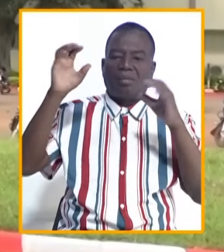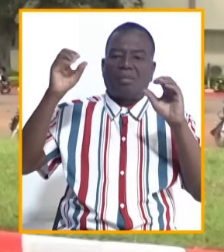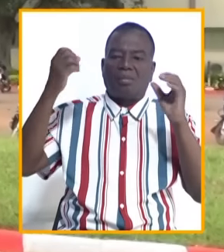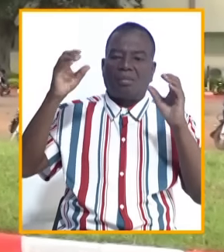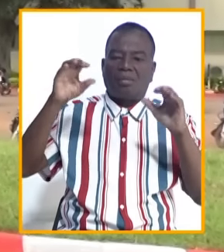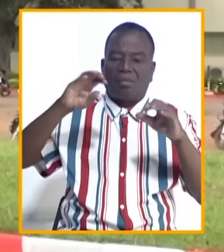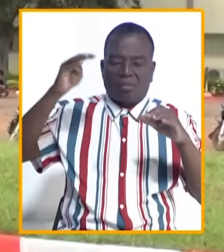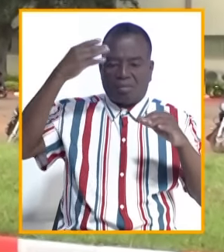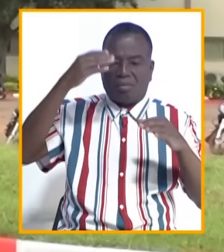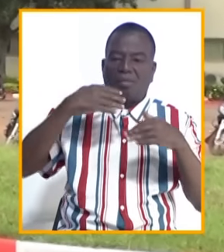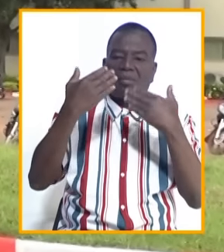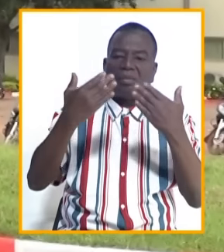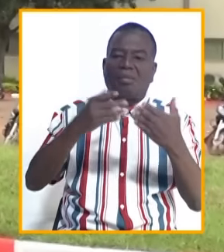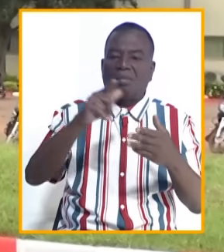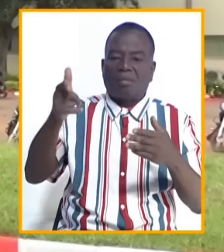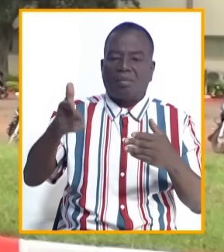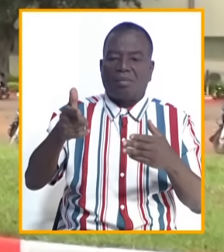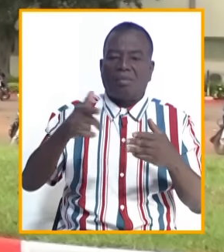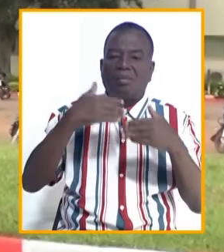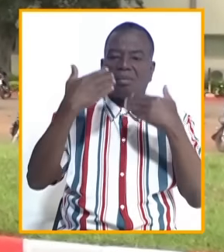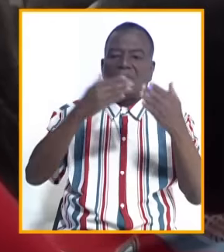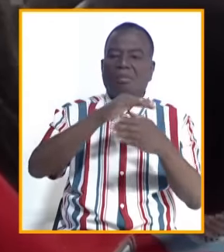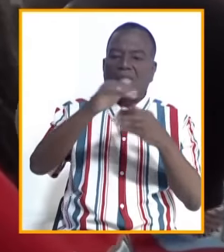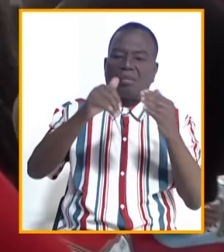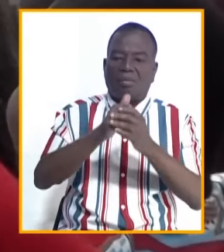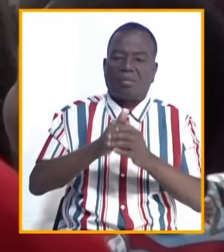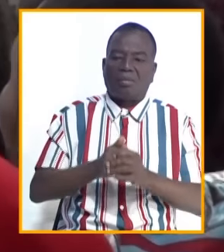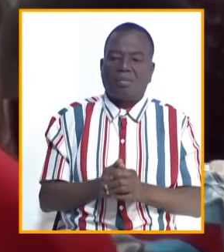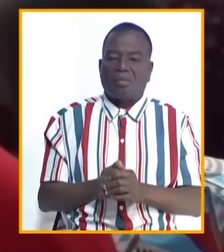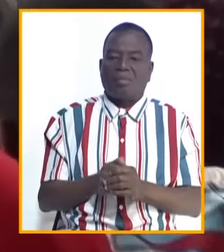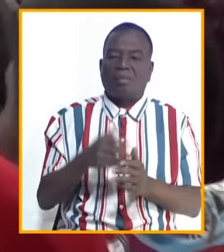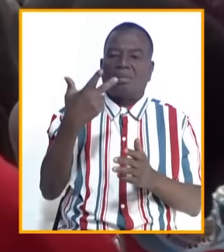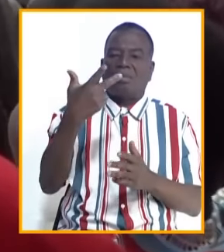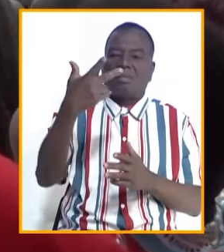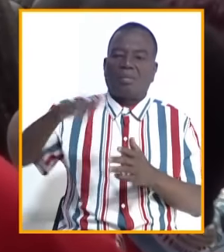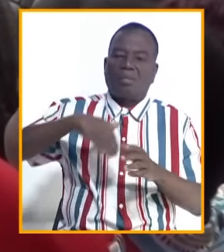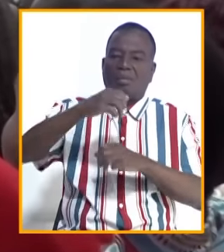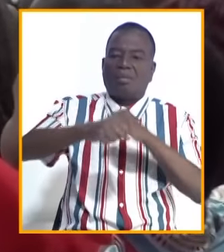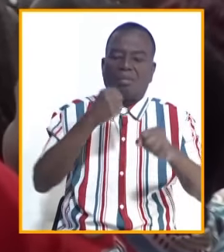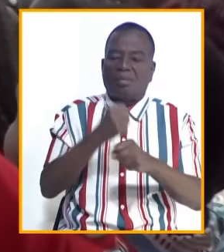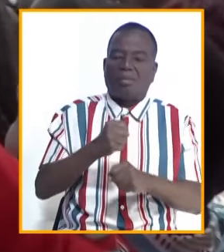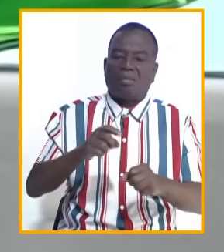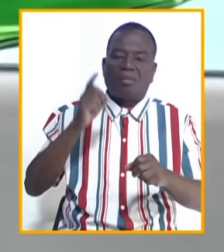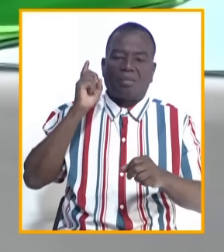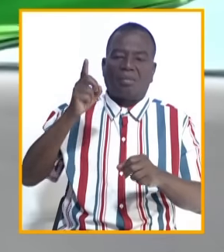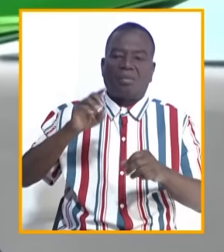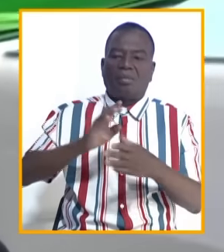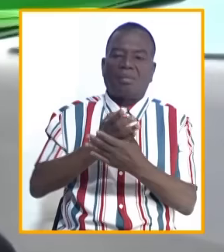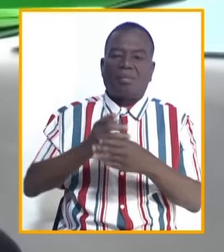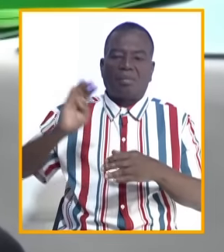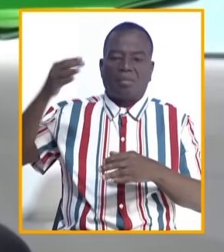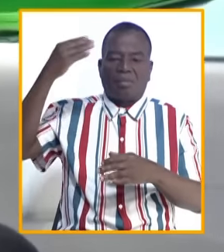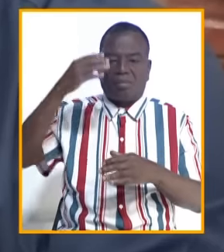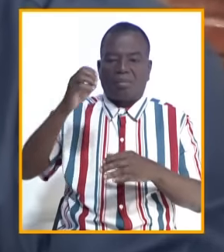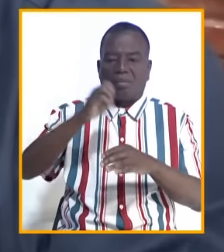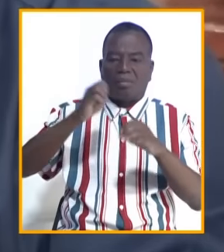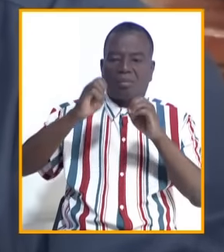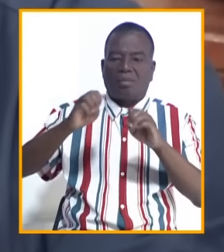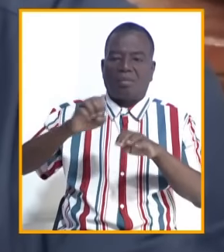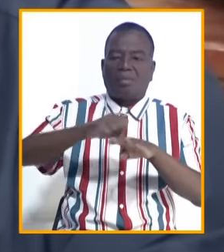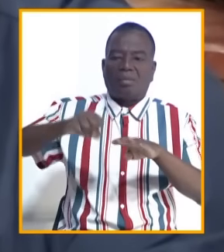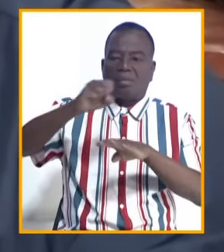ministre. Merci à lui, merci pour ces orientations qu'il nous donne. Ces trois dernières années, le dialogue entre le ministre de l'Enseignement supérieur et